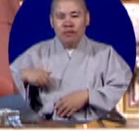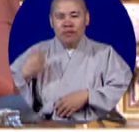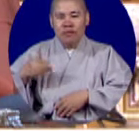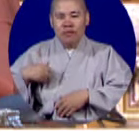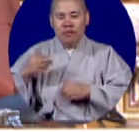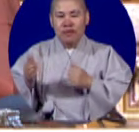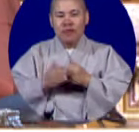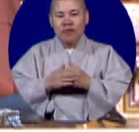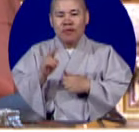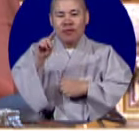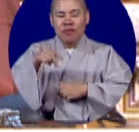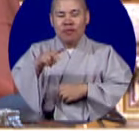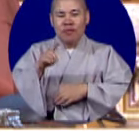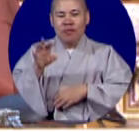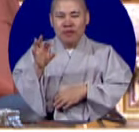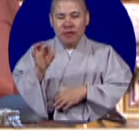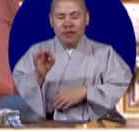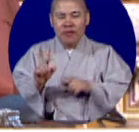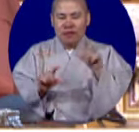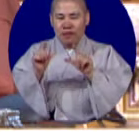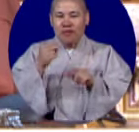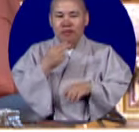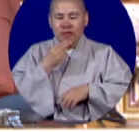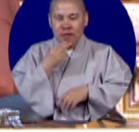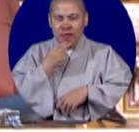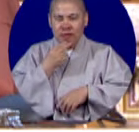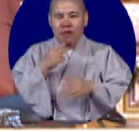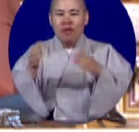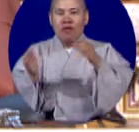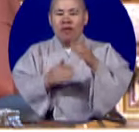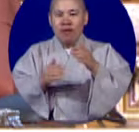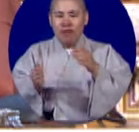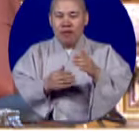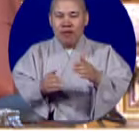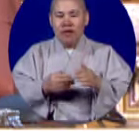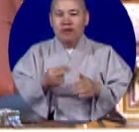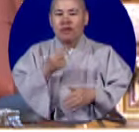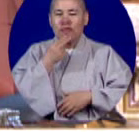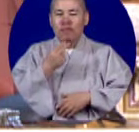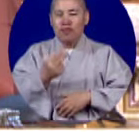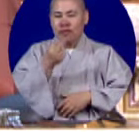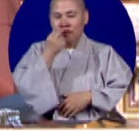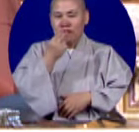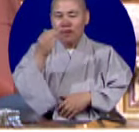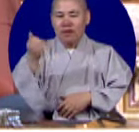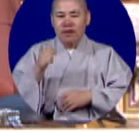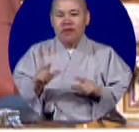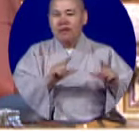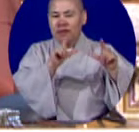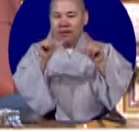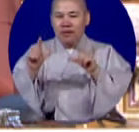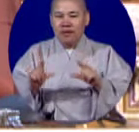그래서 무상하기 거지없고 허망하기 거지없는 수명을 가지고 산단 말이에요.